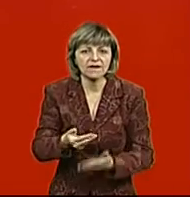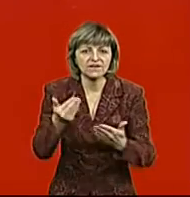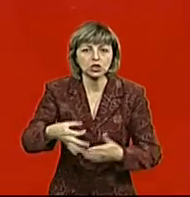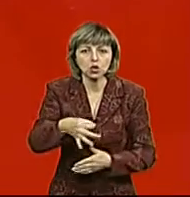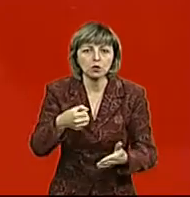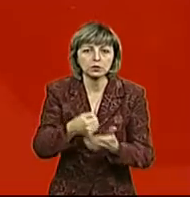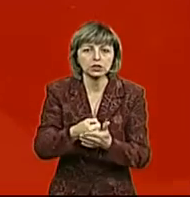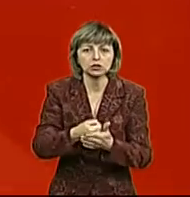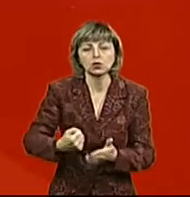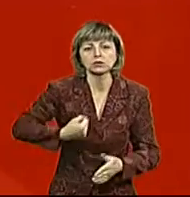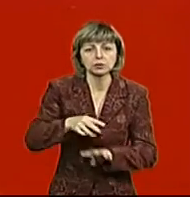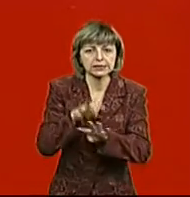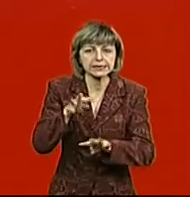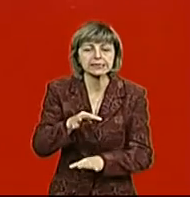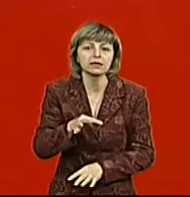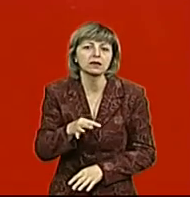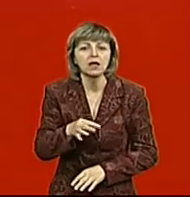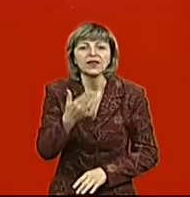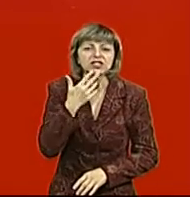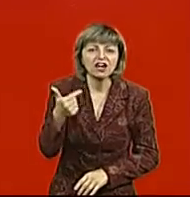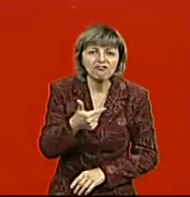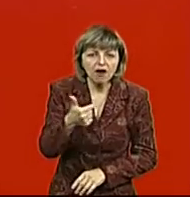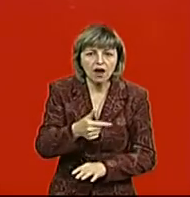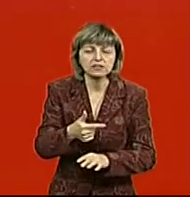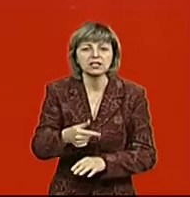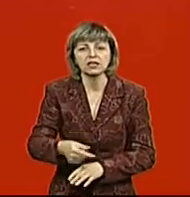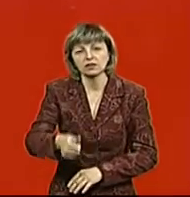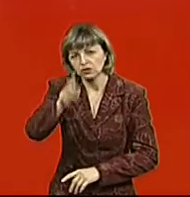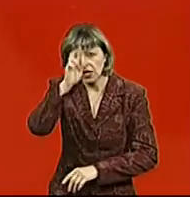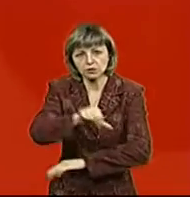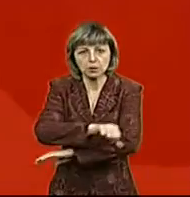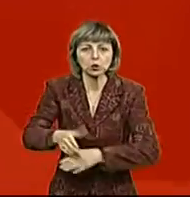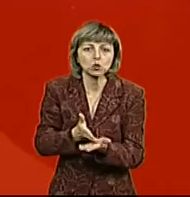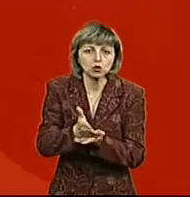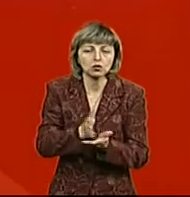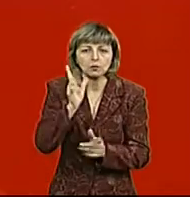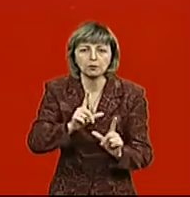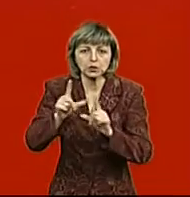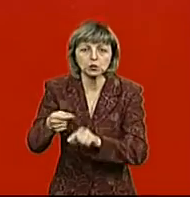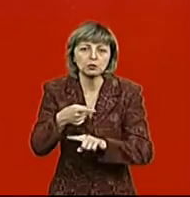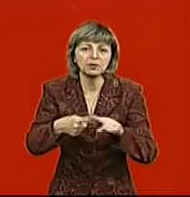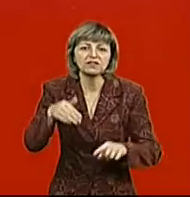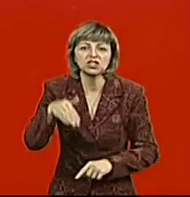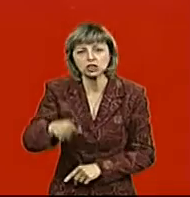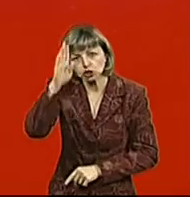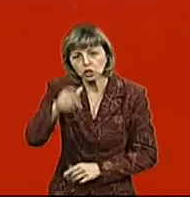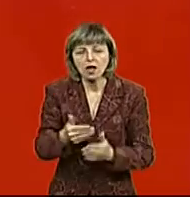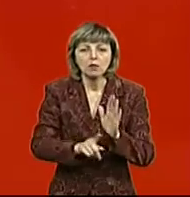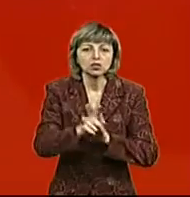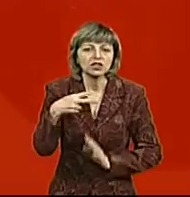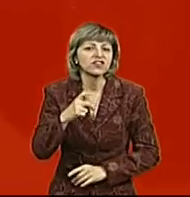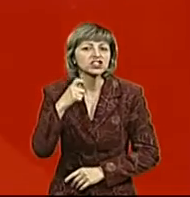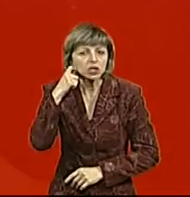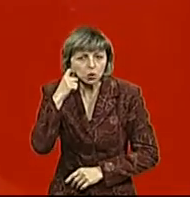області до лав Збройних сил, Національної гвардії та Держприкордонслужби підуть служити близько 500 хлопців від 20